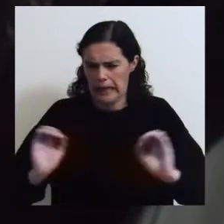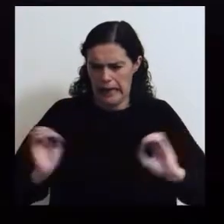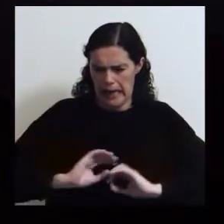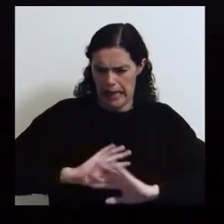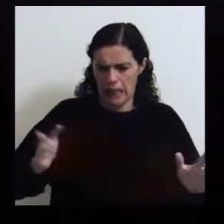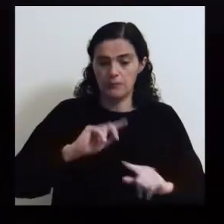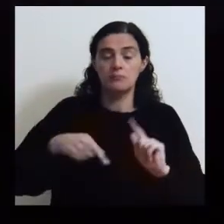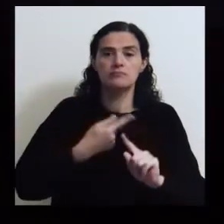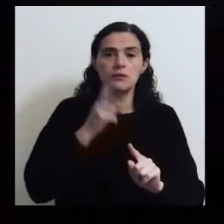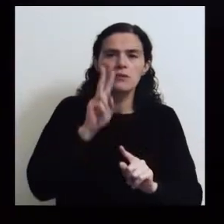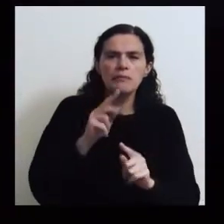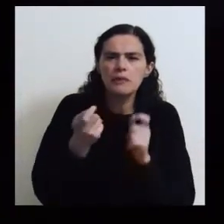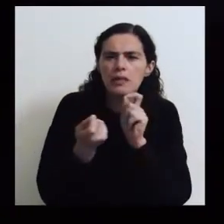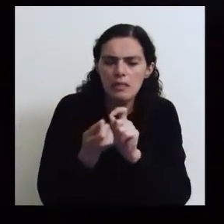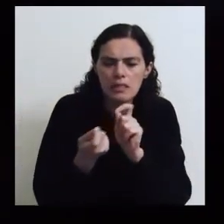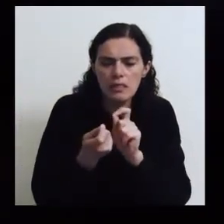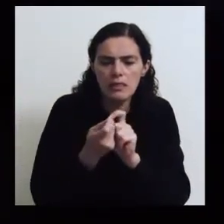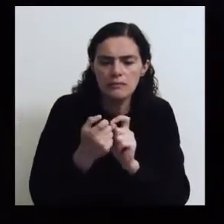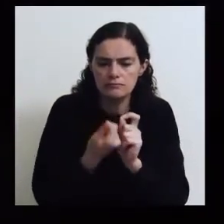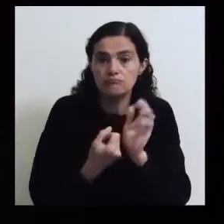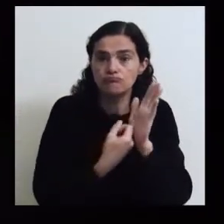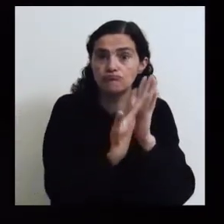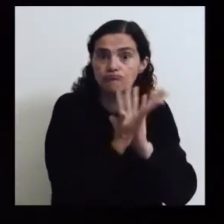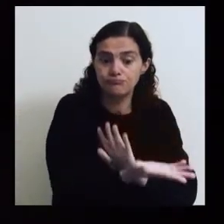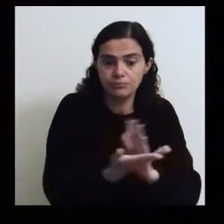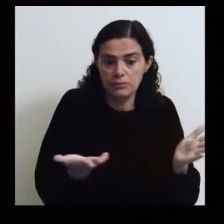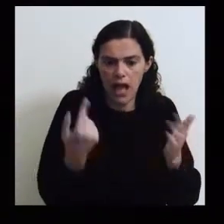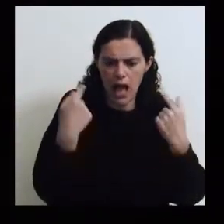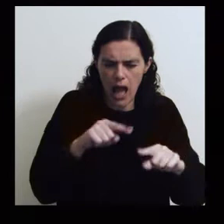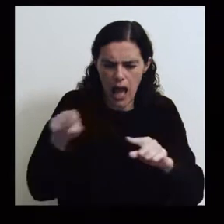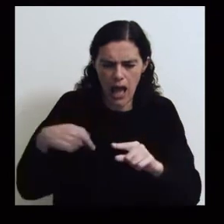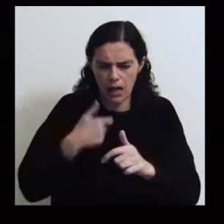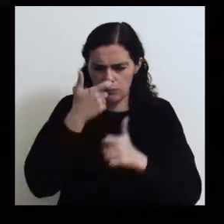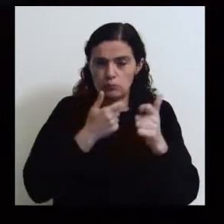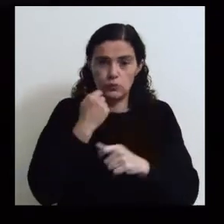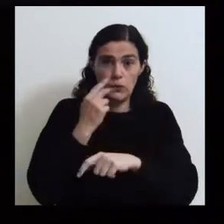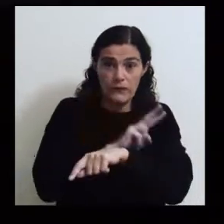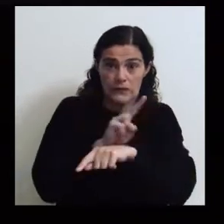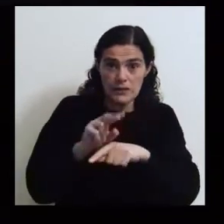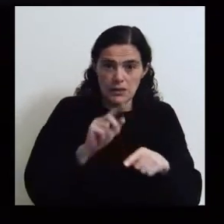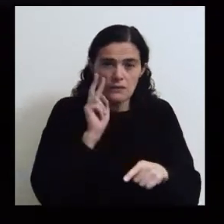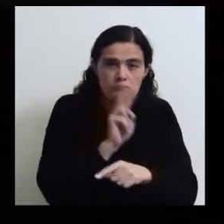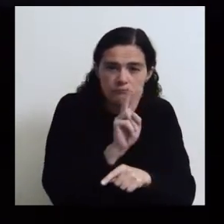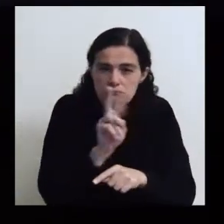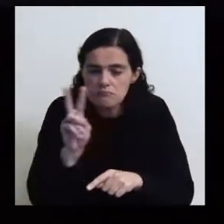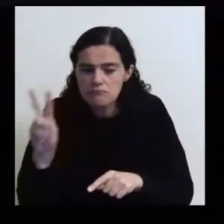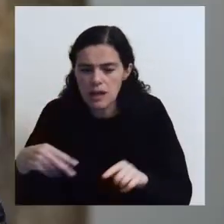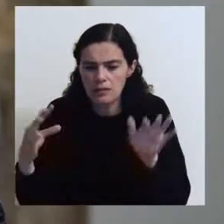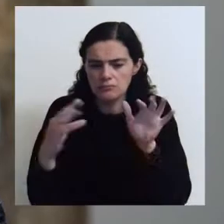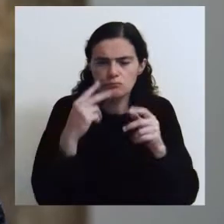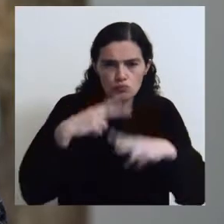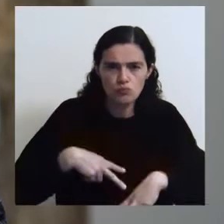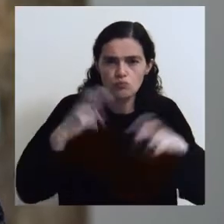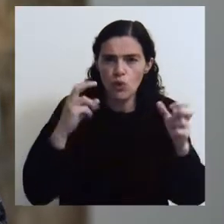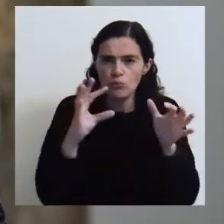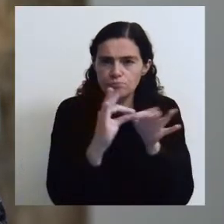les autres. Mais quand on regarde de près, la multiplicité est telle que le regard du visiteur découvre à chaque